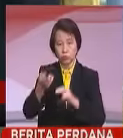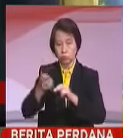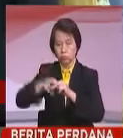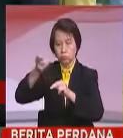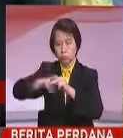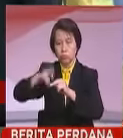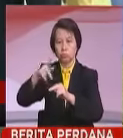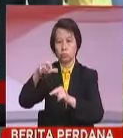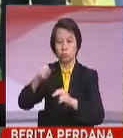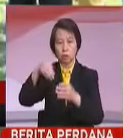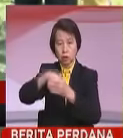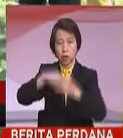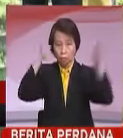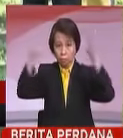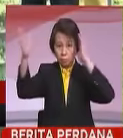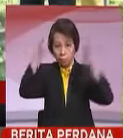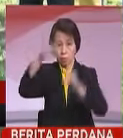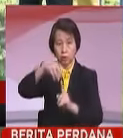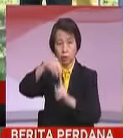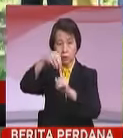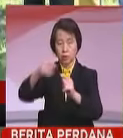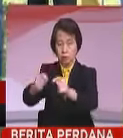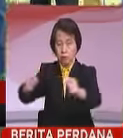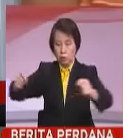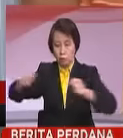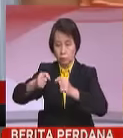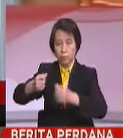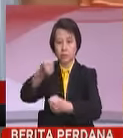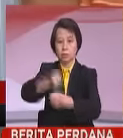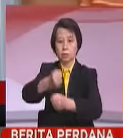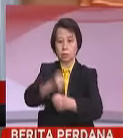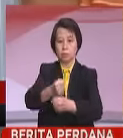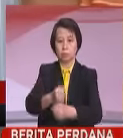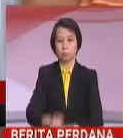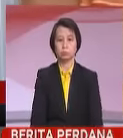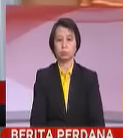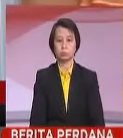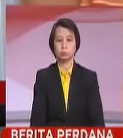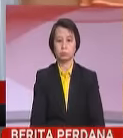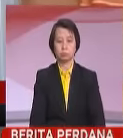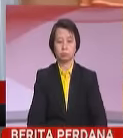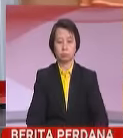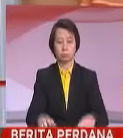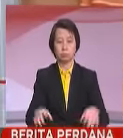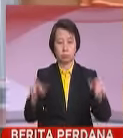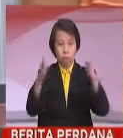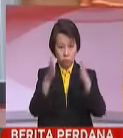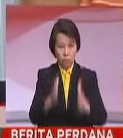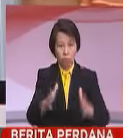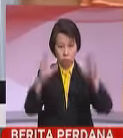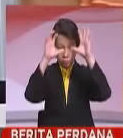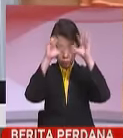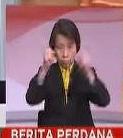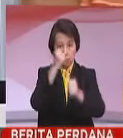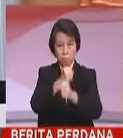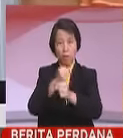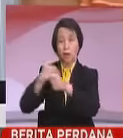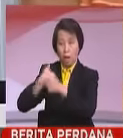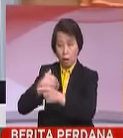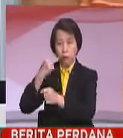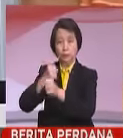peningkatan kes di negara terutamanya di tempat kerja. Sebagai seorang majikan yang bertanggungjawab dan mempunyai pekerja